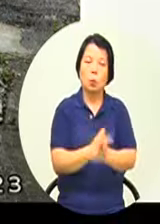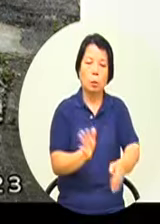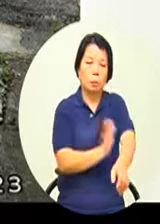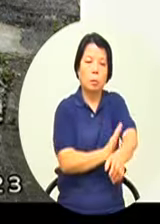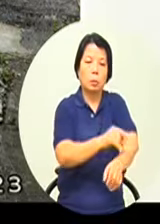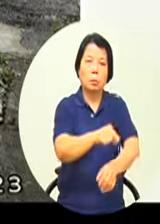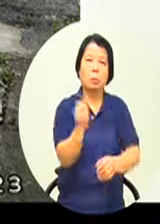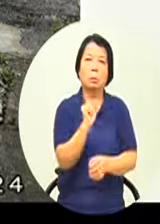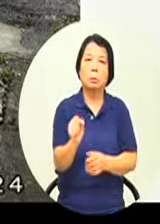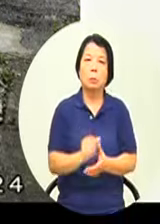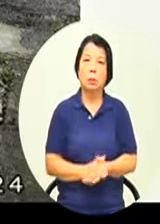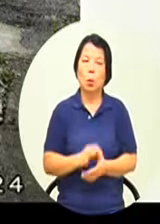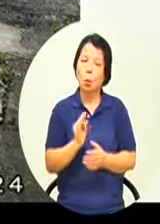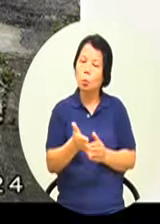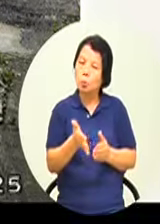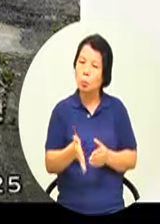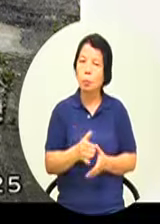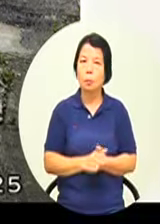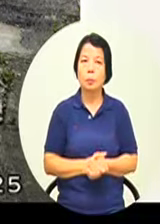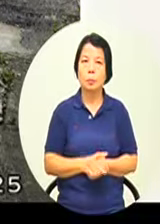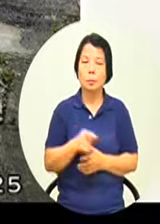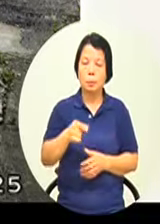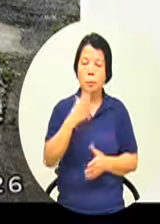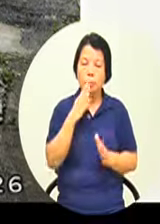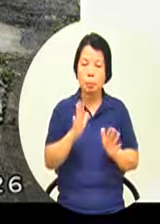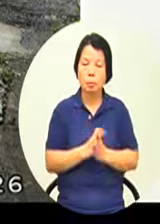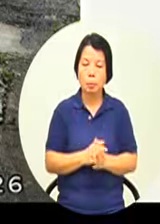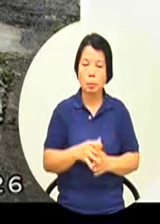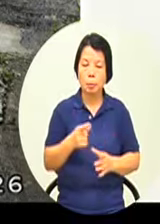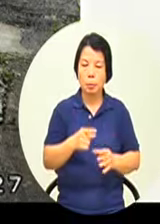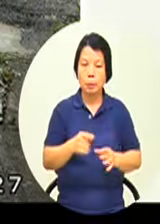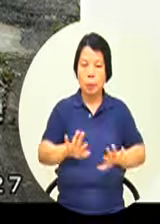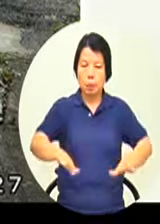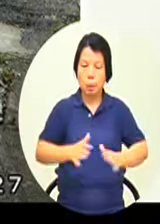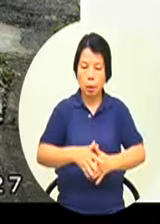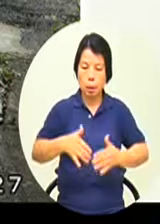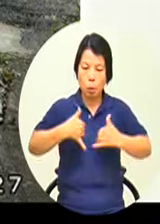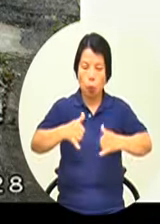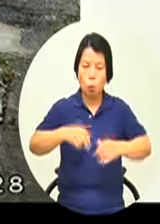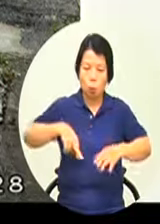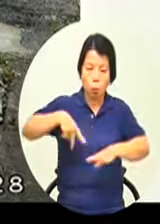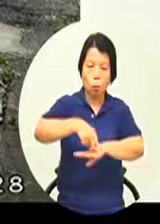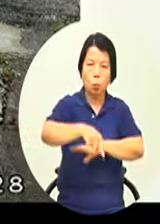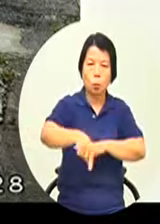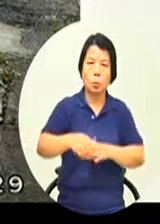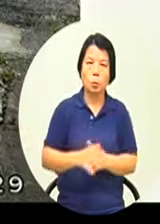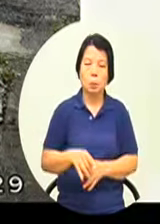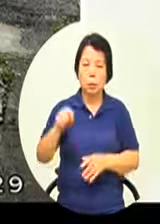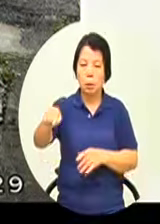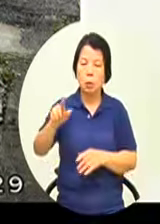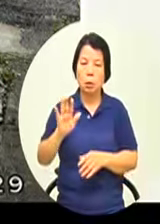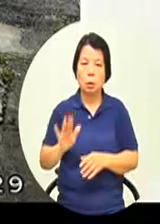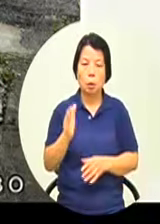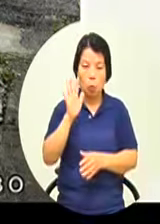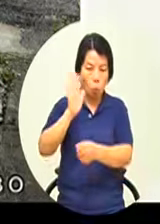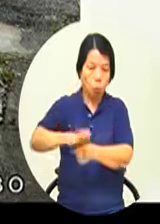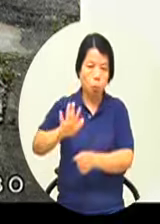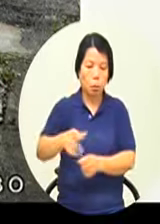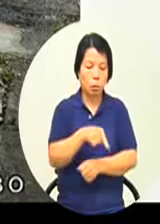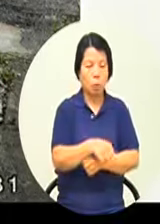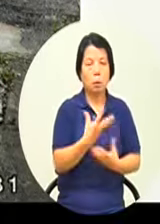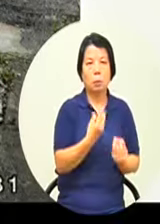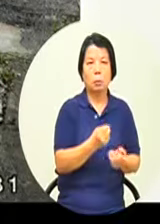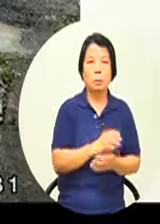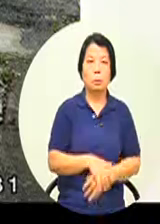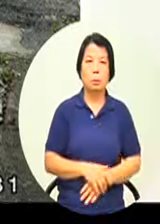我也想说为什么呢？你看这是一个计程的路面啊，但那边就没法度啊，这边就没了啊，接过其他地方我用过就是过来